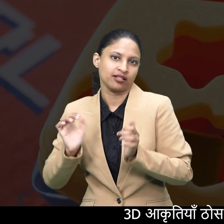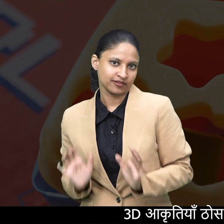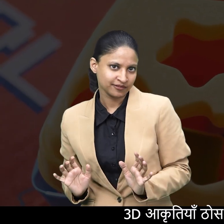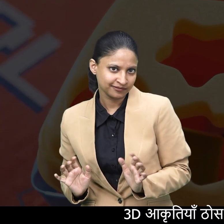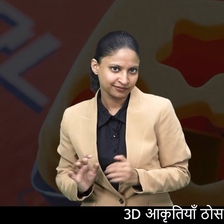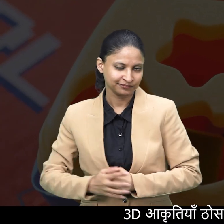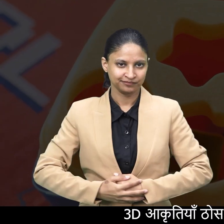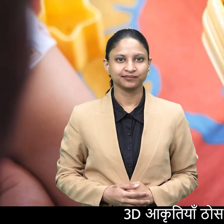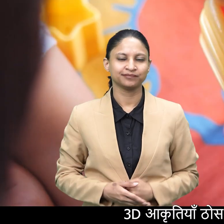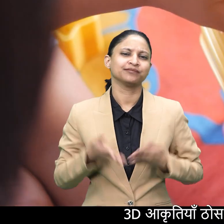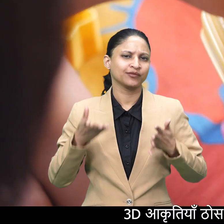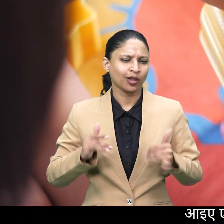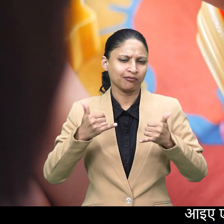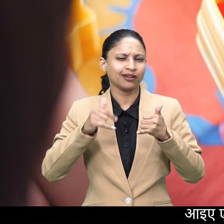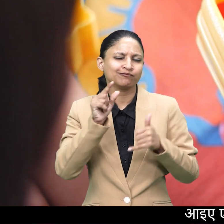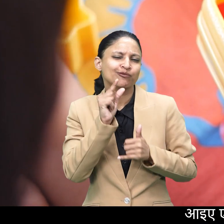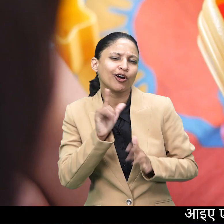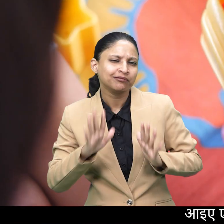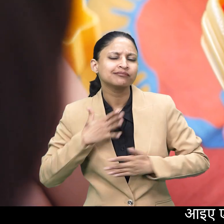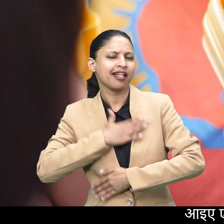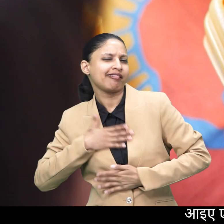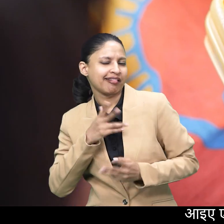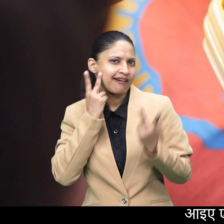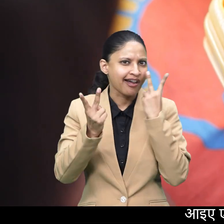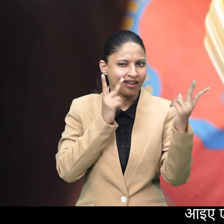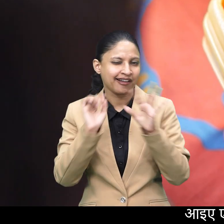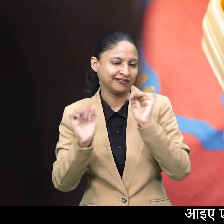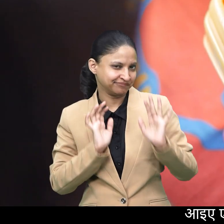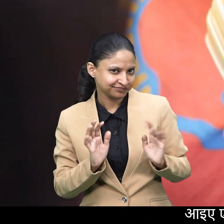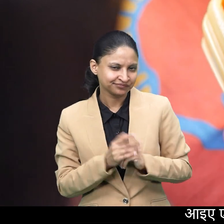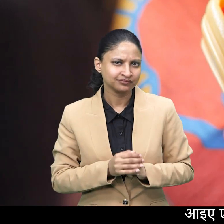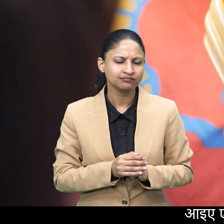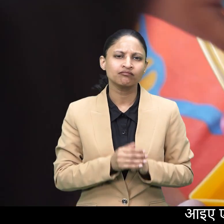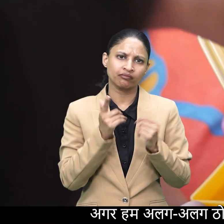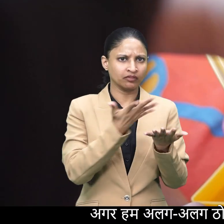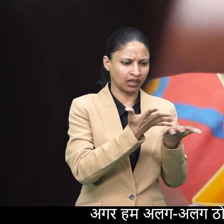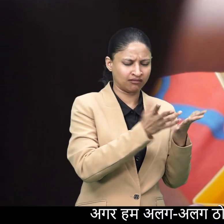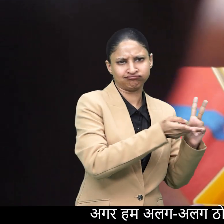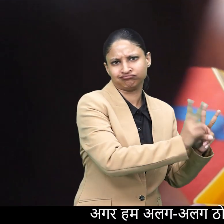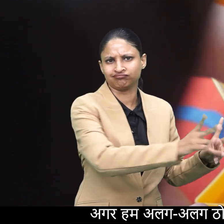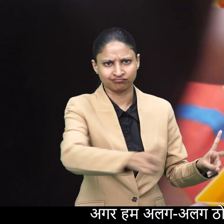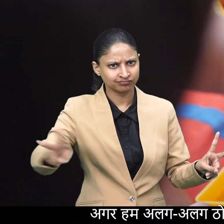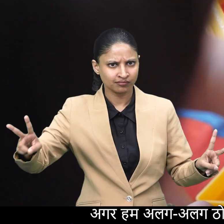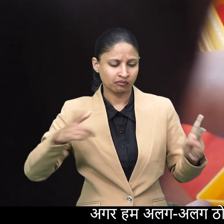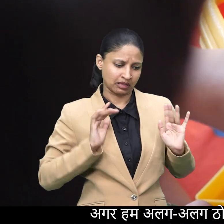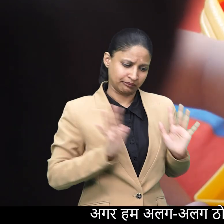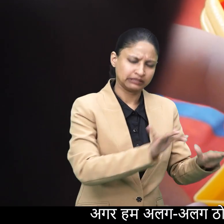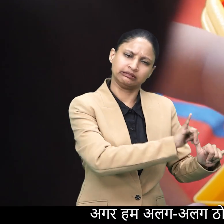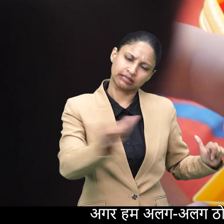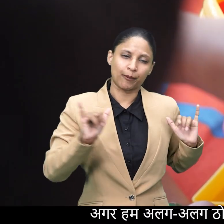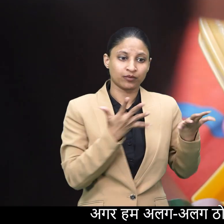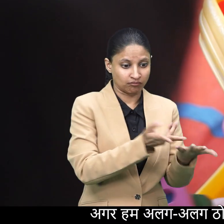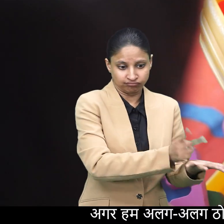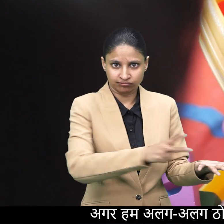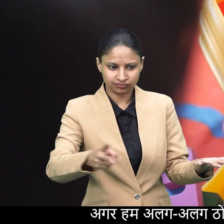और उन्हें पकड़ा जा सकता है। आइए एक मजेदार छोटा खेल खेलें। अगर हम अलग अलग ठोसों को